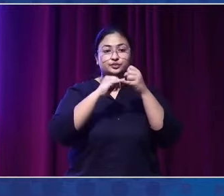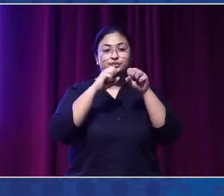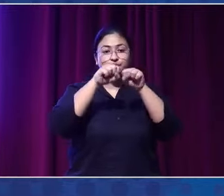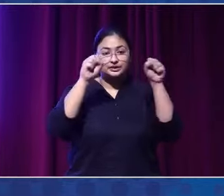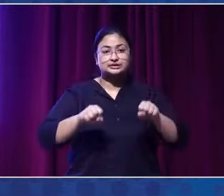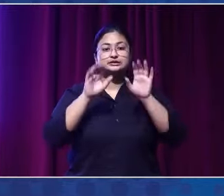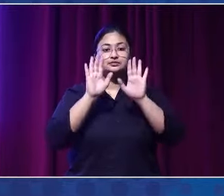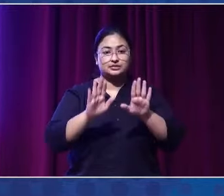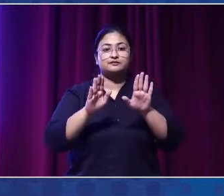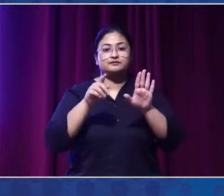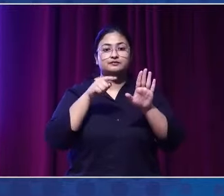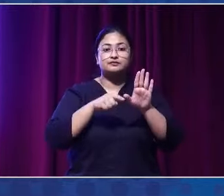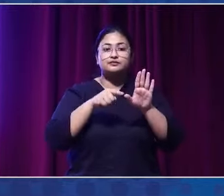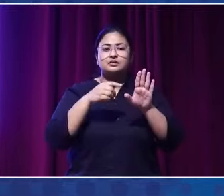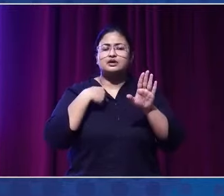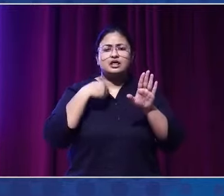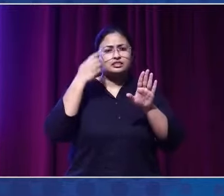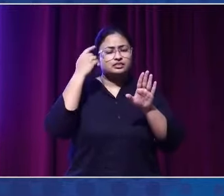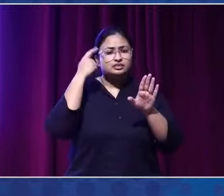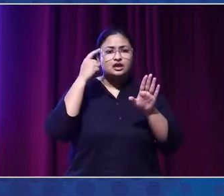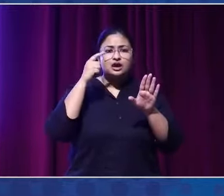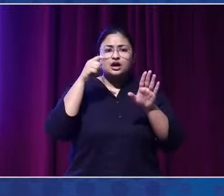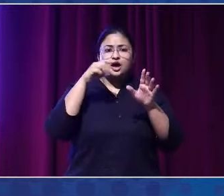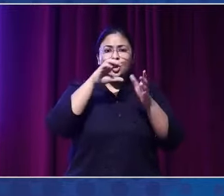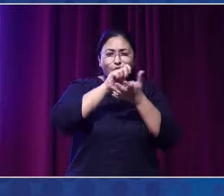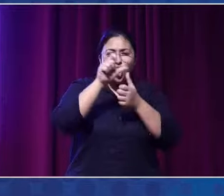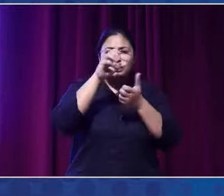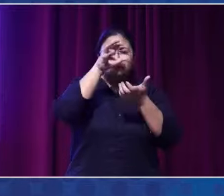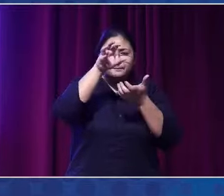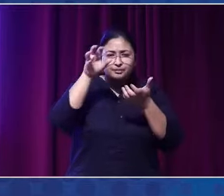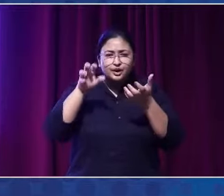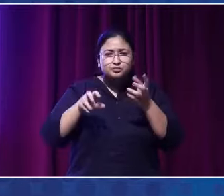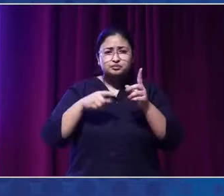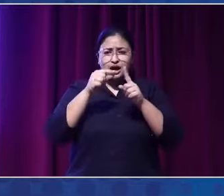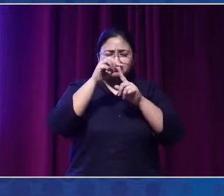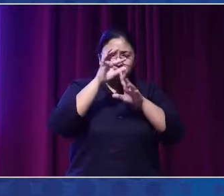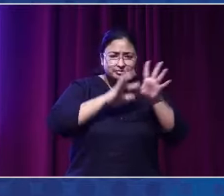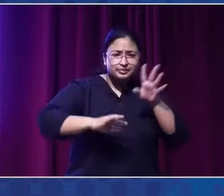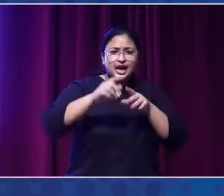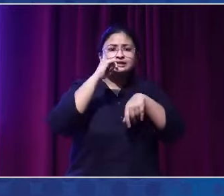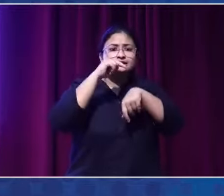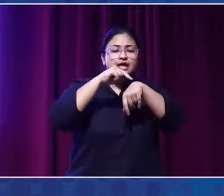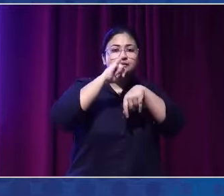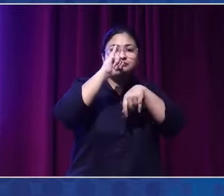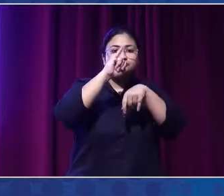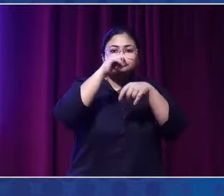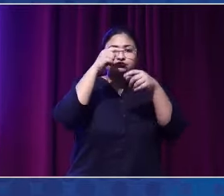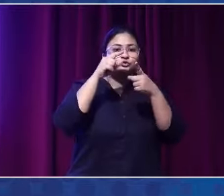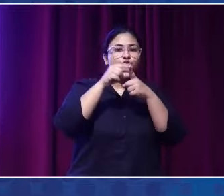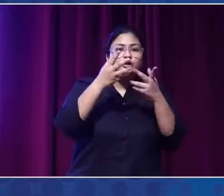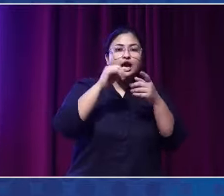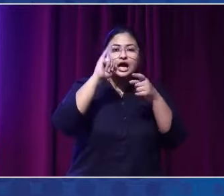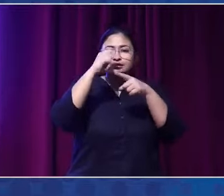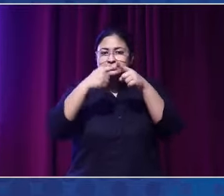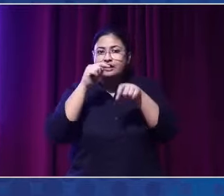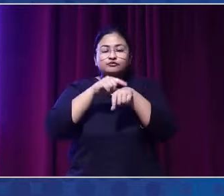itna robust system ho sakta hai, jahan ek ek part decided hai kal. 6 बजे क्या होना है, 6:15 क्या होना है, 6:30 क्या होना है,